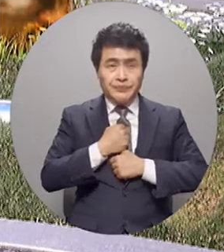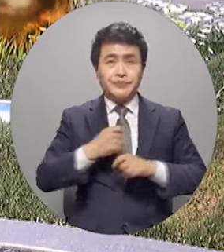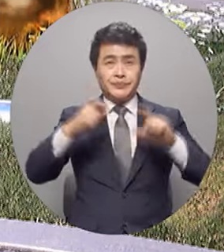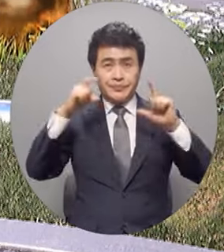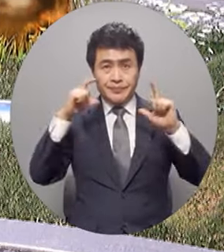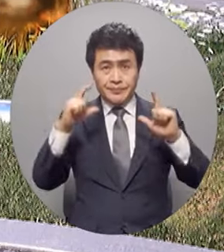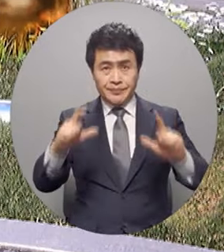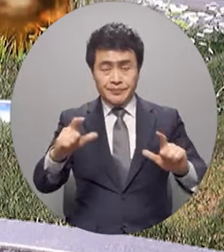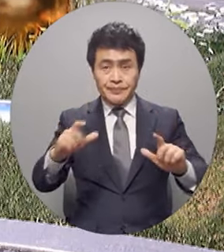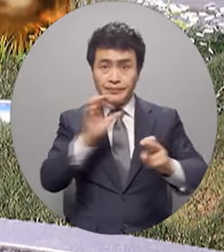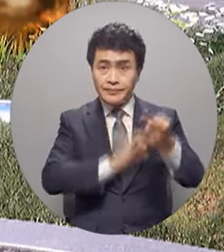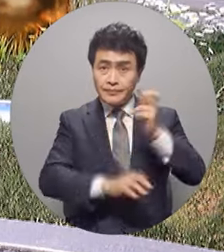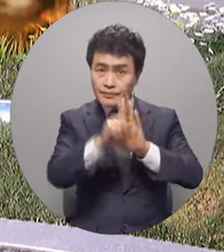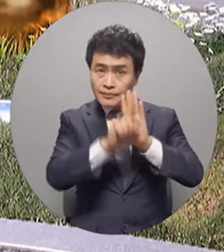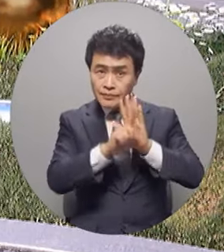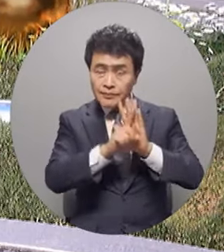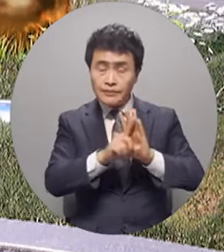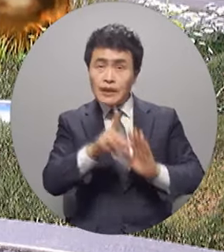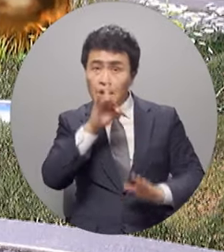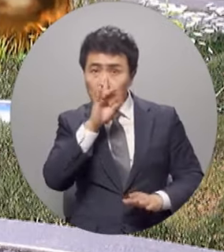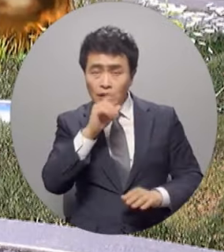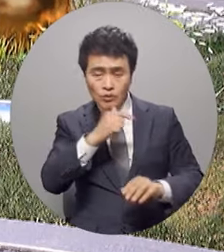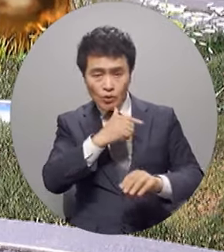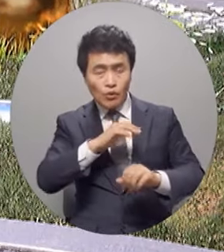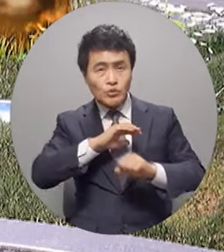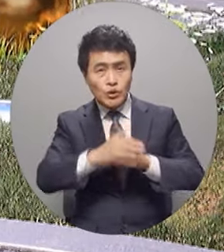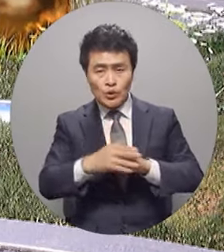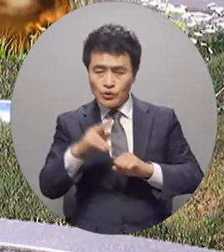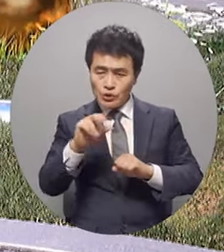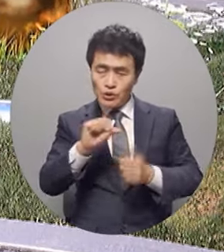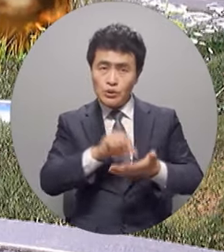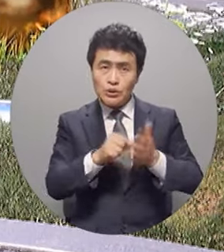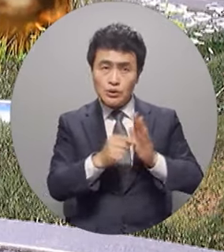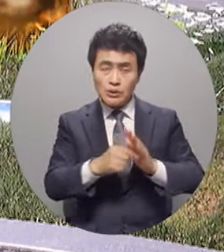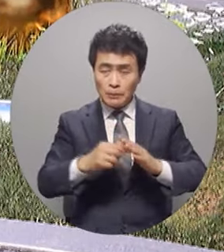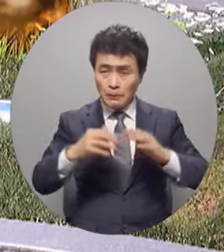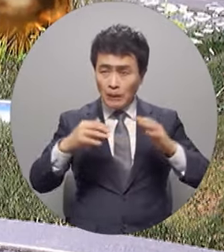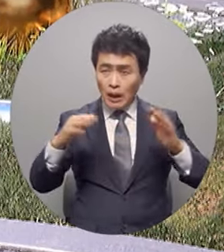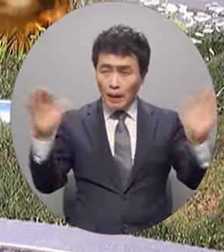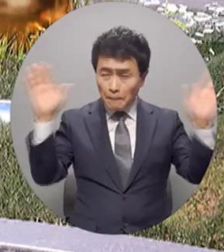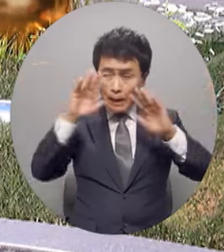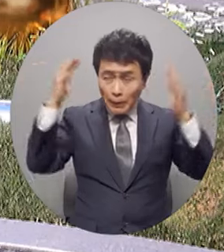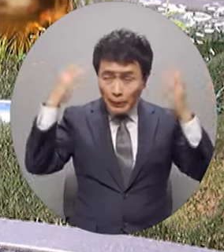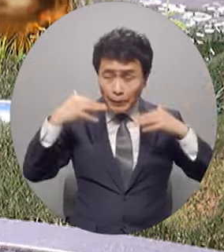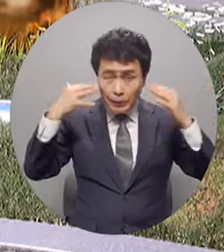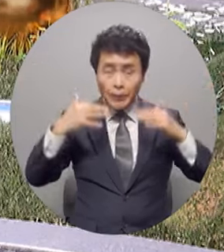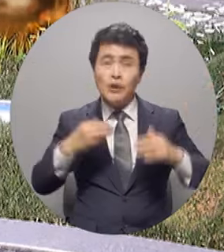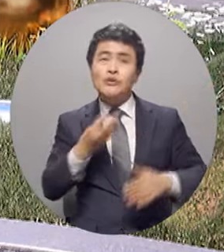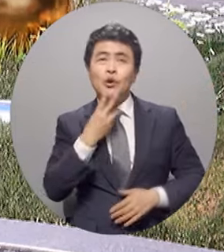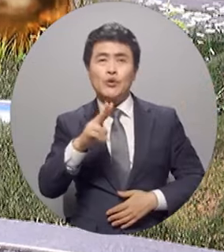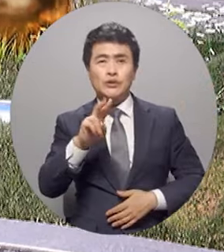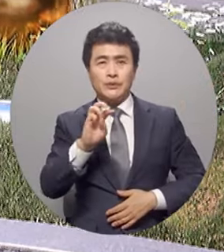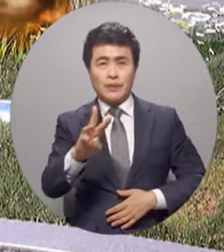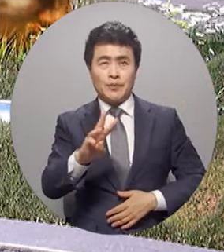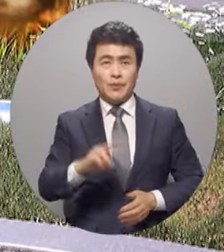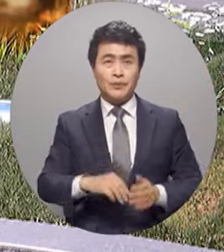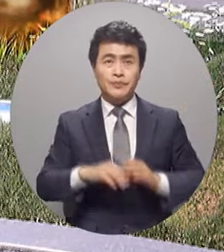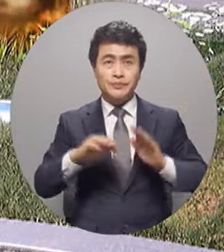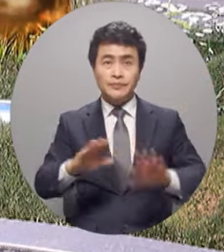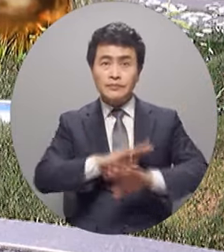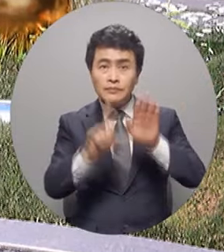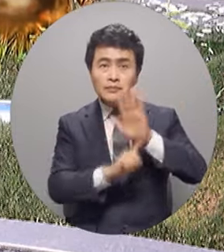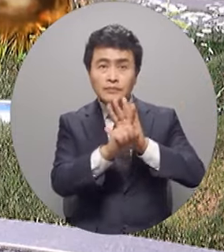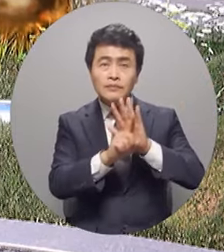내려지겠습니다. 아침 최저기온은 강릉과 대구가 25도로 열대가 나타나겠고 서울은 23도를 보이겠습니다. 낮